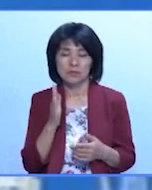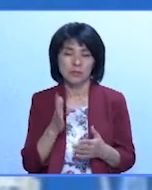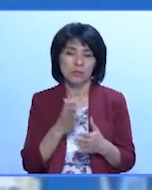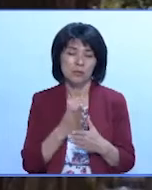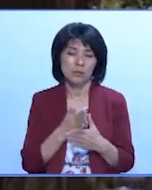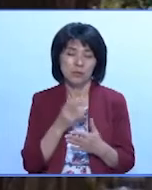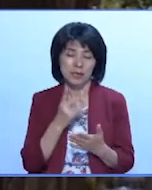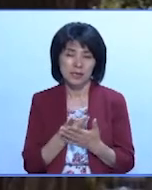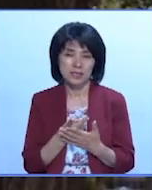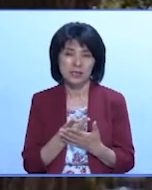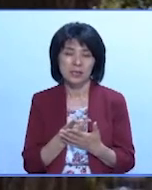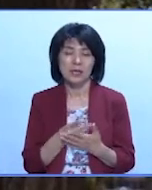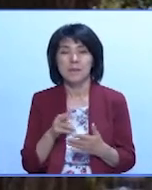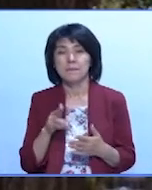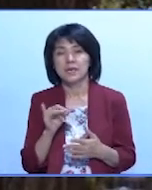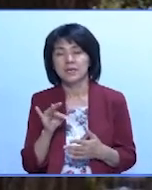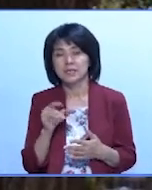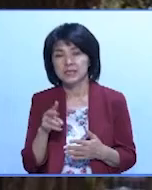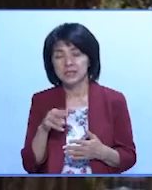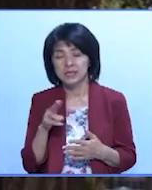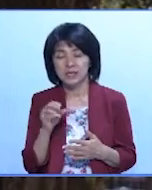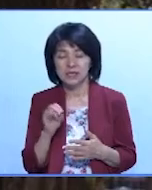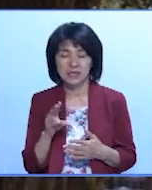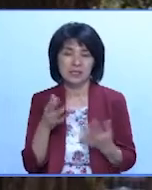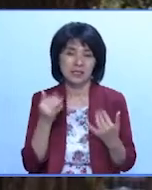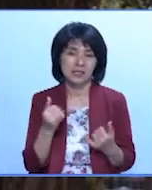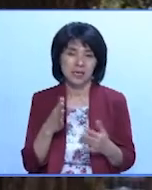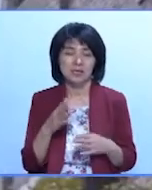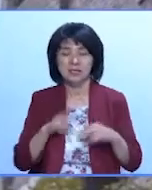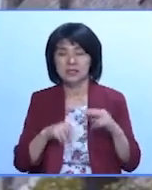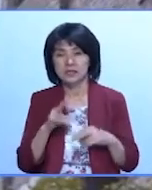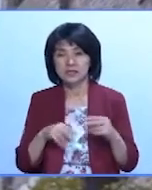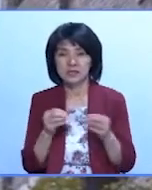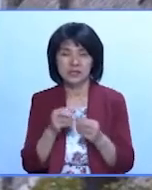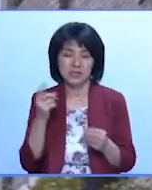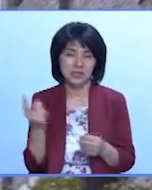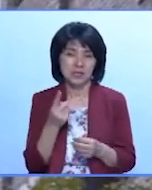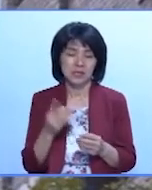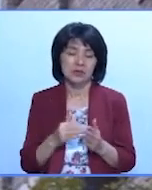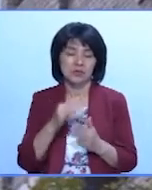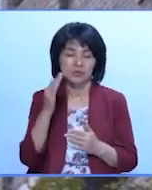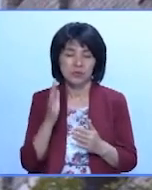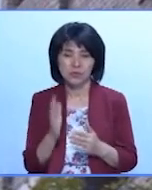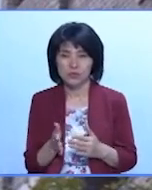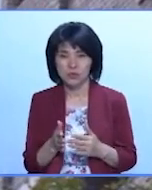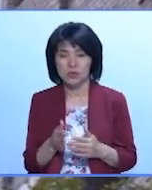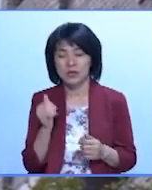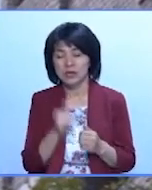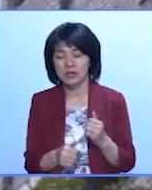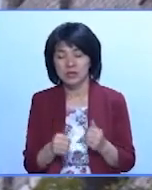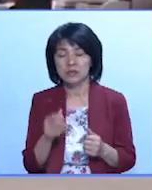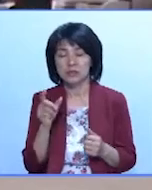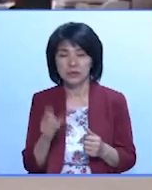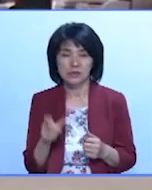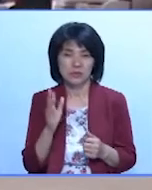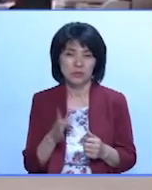көрсетіледі. Президенттің тапсырмасына сай биыл елімізде тұрғын үй құрылысы 10 есеге артпақ. Алайда бұған бөлінетін әрбір теңге үнемделуі